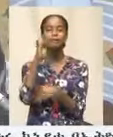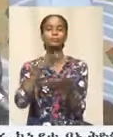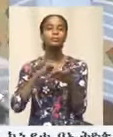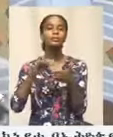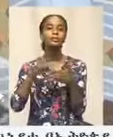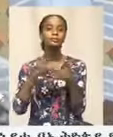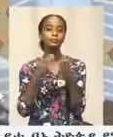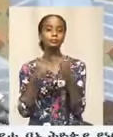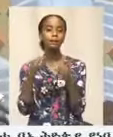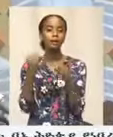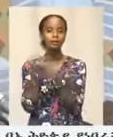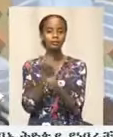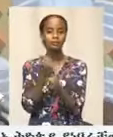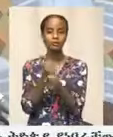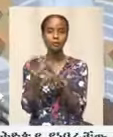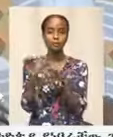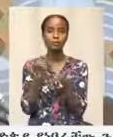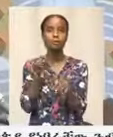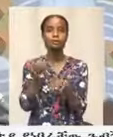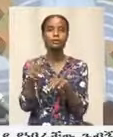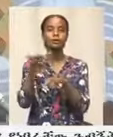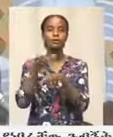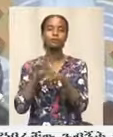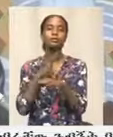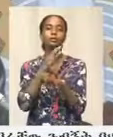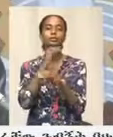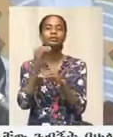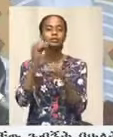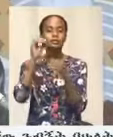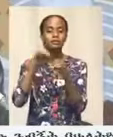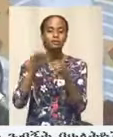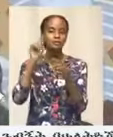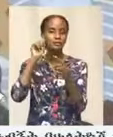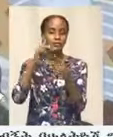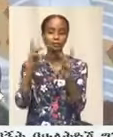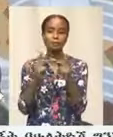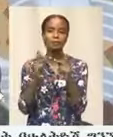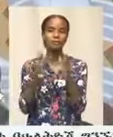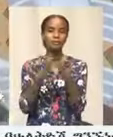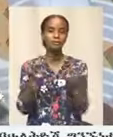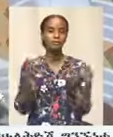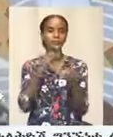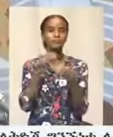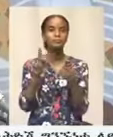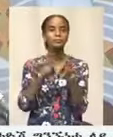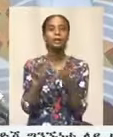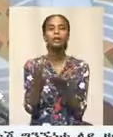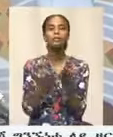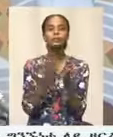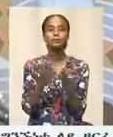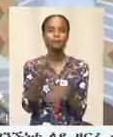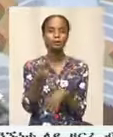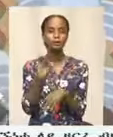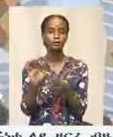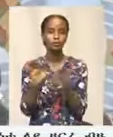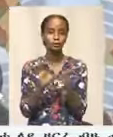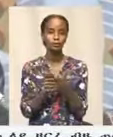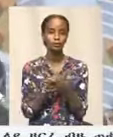በላይ ኢንቨስት አድርጎ እዚህ አካባቢ የስርጭት ጣቢያው እንዲስፋፋ ለህብረተሰቡ አገልግሎቱ እንዲያገኝ